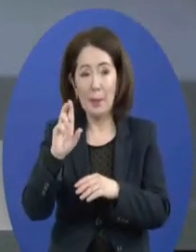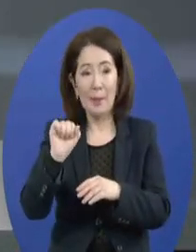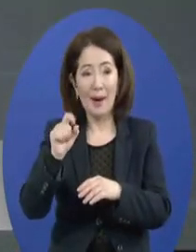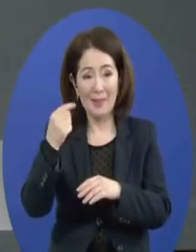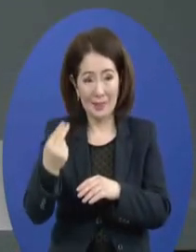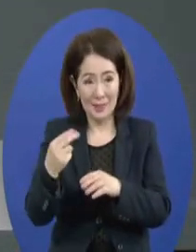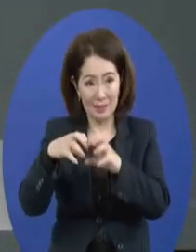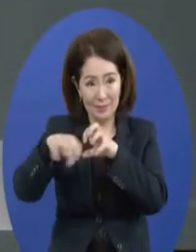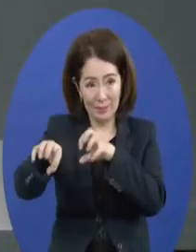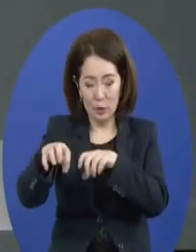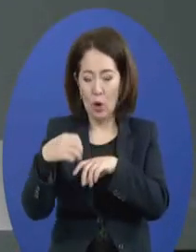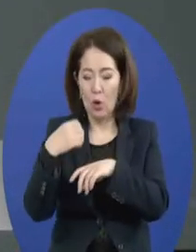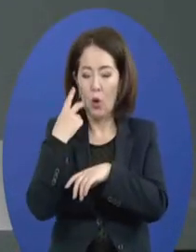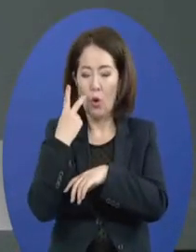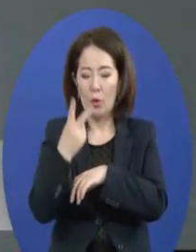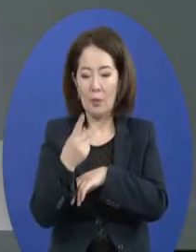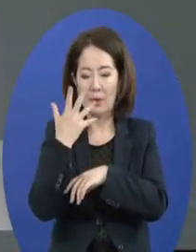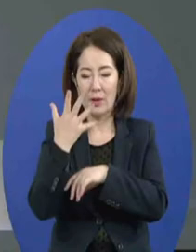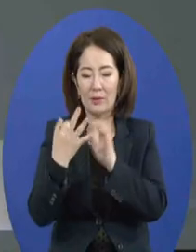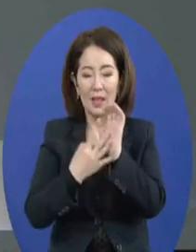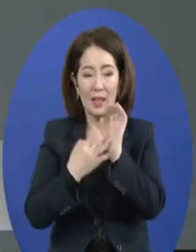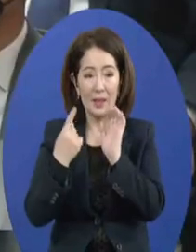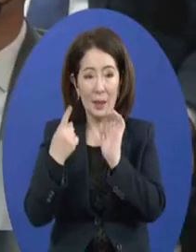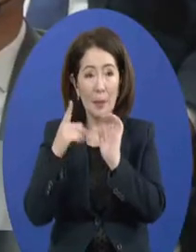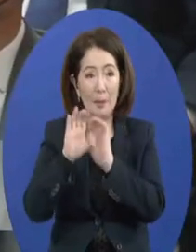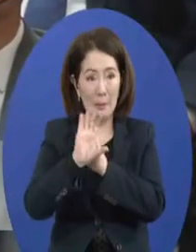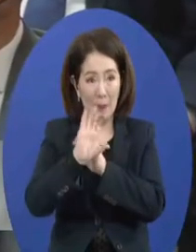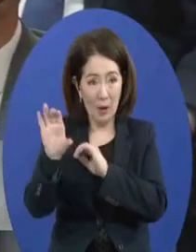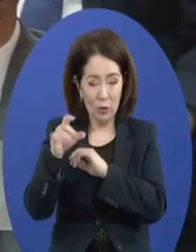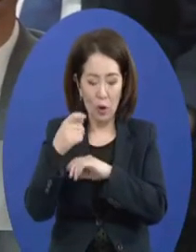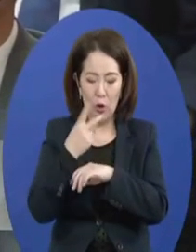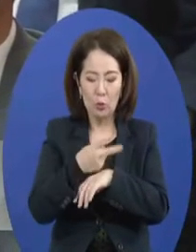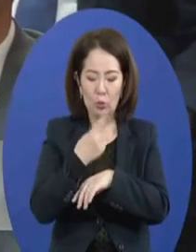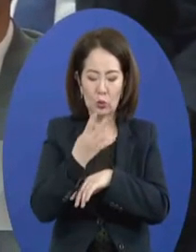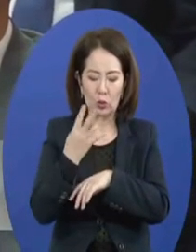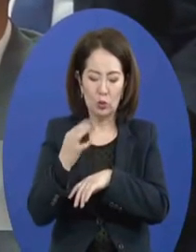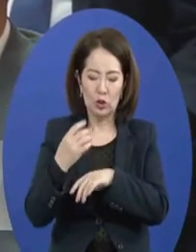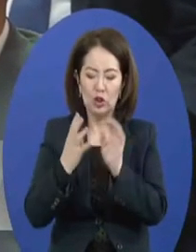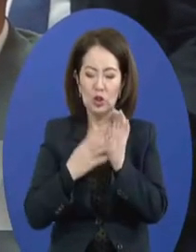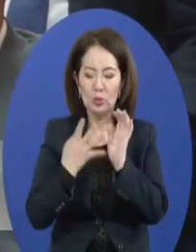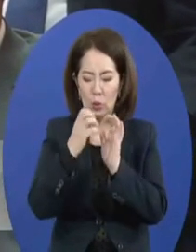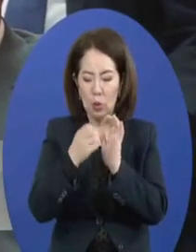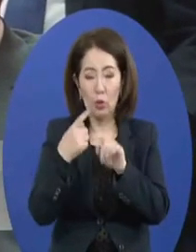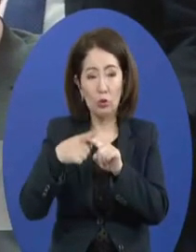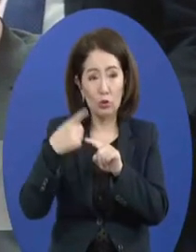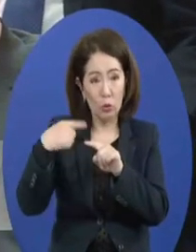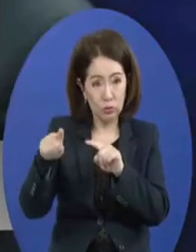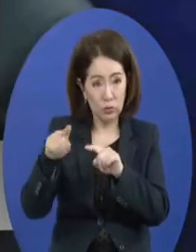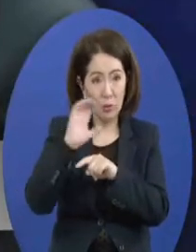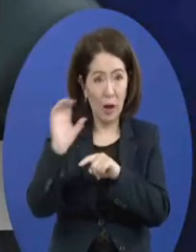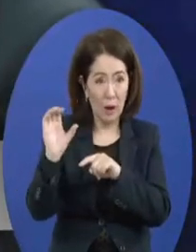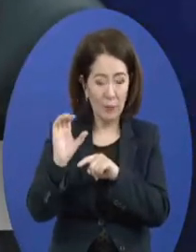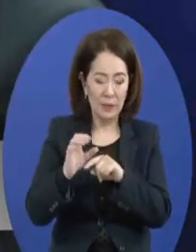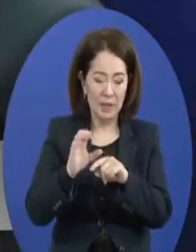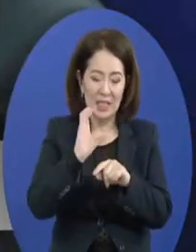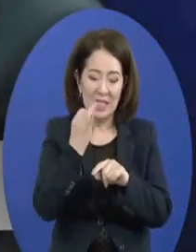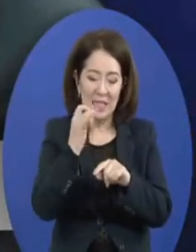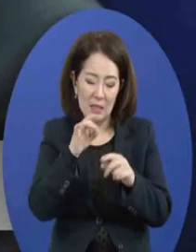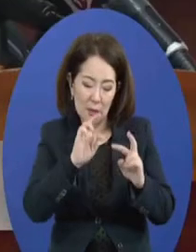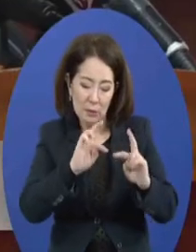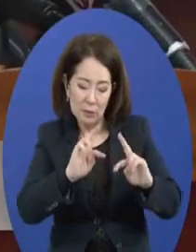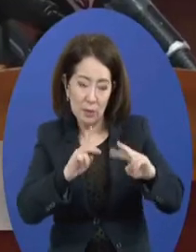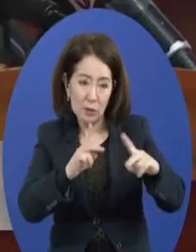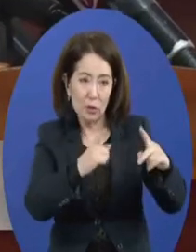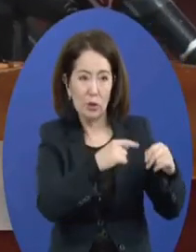багцын 2581 байгууллагын 2440 буюу 94% орон нутгийн байгууллага эзэлдэг. Системд шилжүүлж